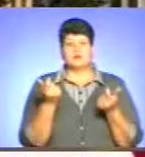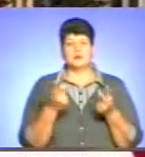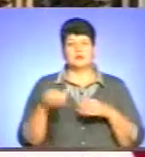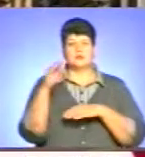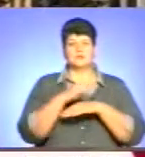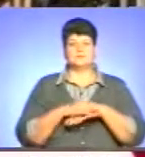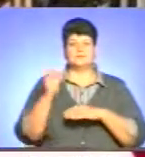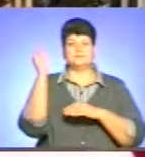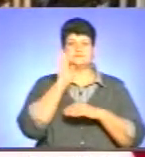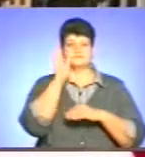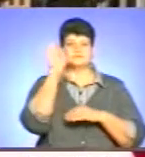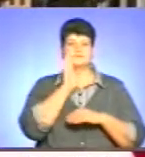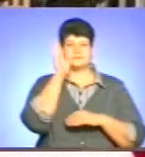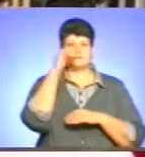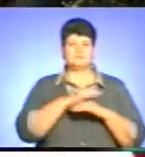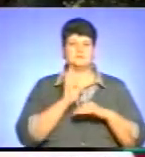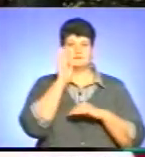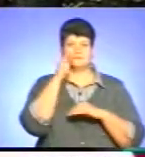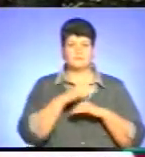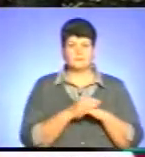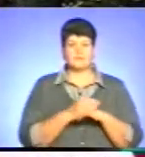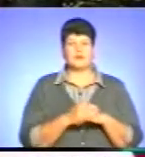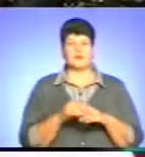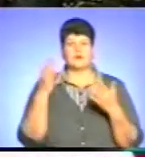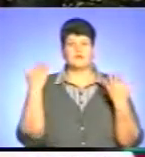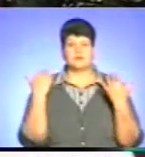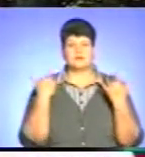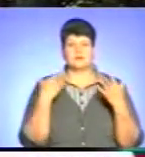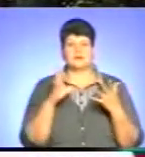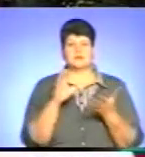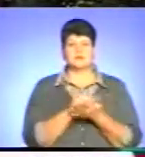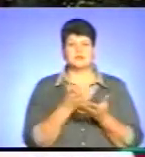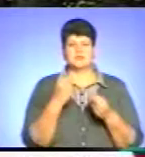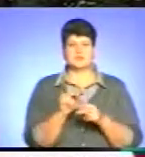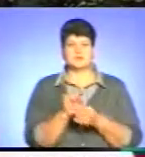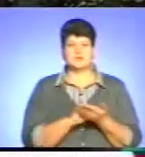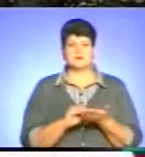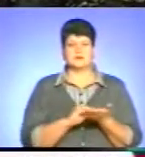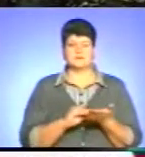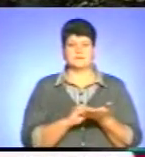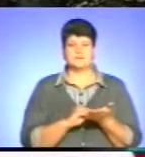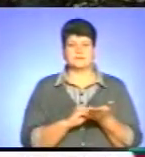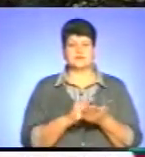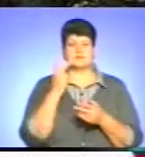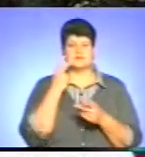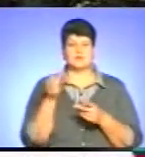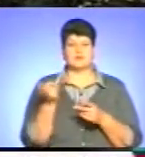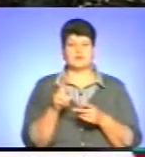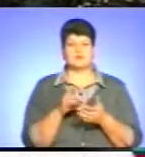на вихідних – заняття з репетиторами. Своїм другом завжди провожу, завжди виходимо на двір, граємо в